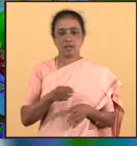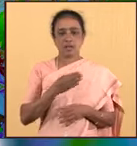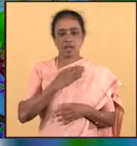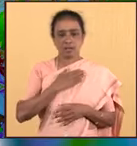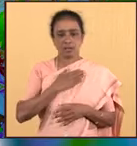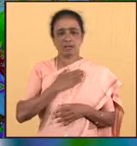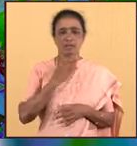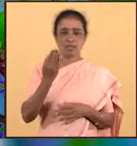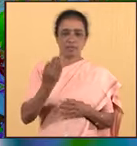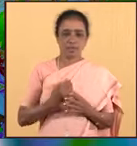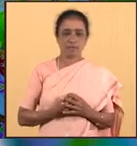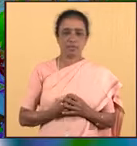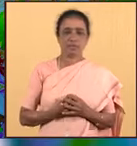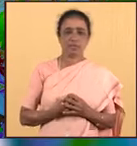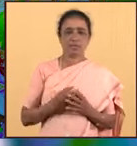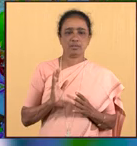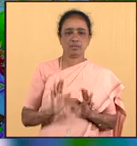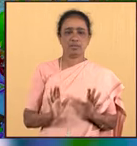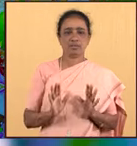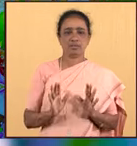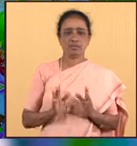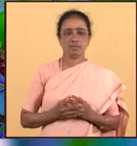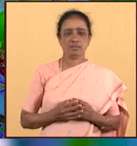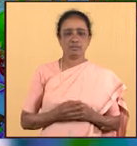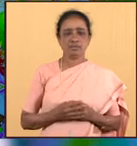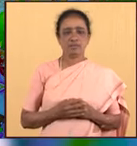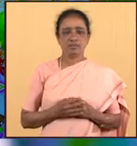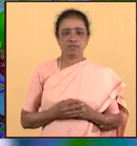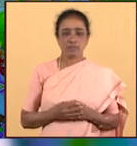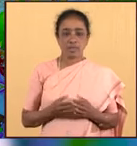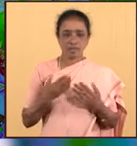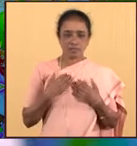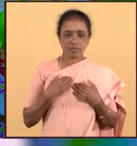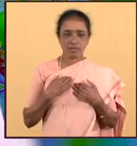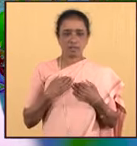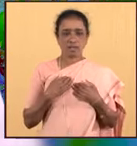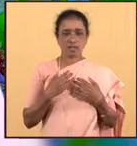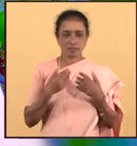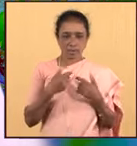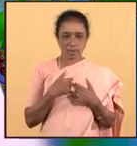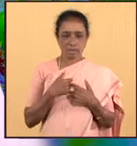மீது இருக்கக்கூடிய அக்கறை எல்லாமே எனது அந்த மக்களுக்கு இருக்கக்கூடியதாக நினைச்சினோம் இருக்கணும்.